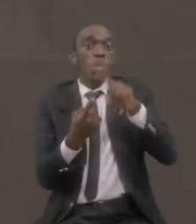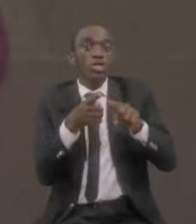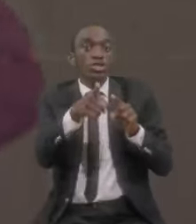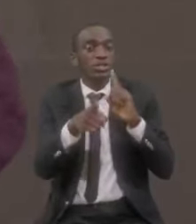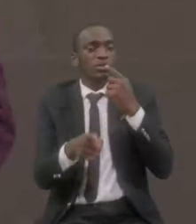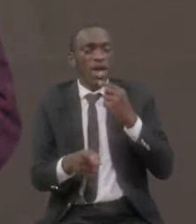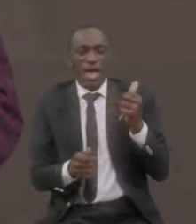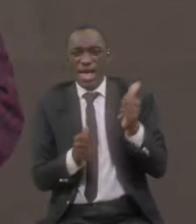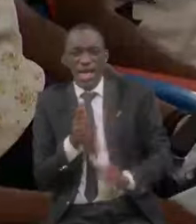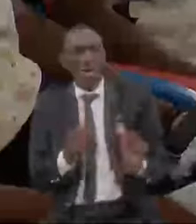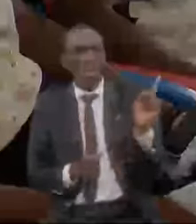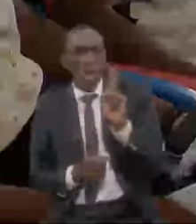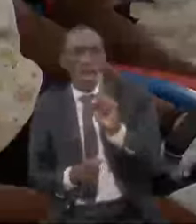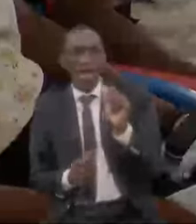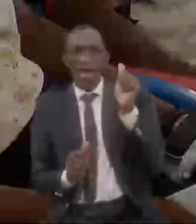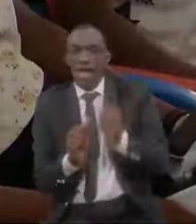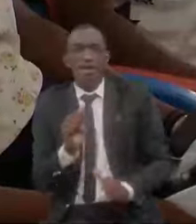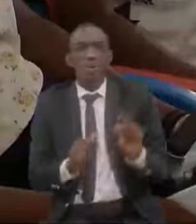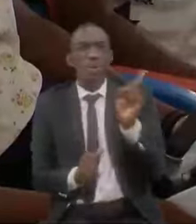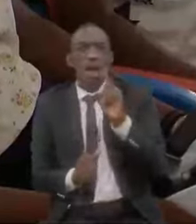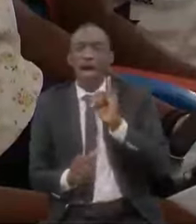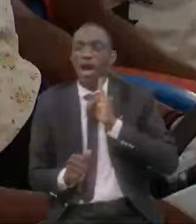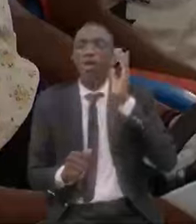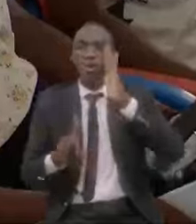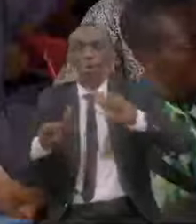lieu, j'irai,